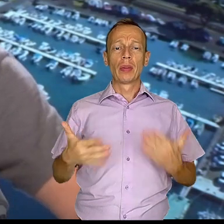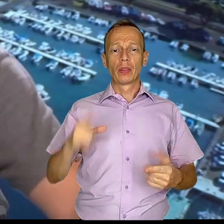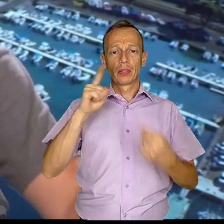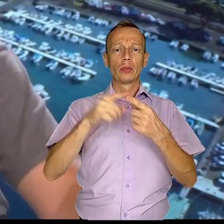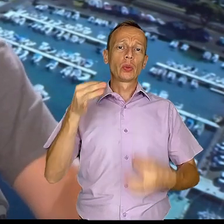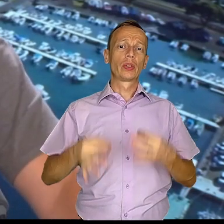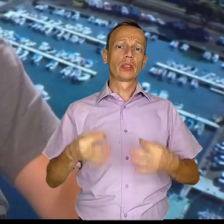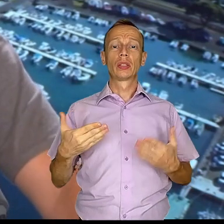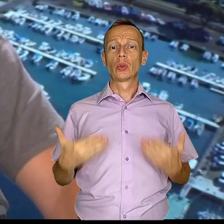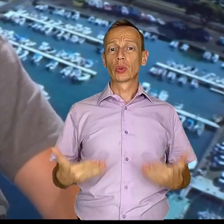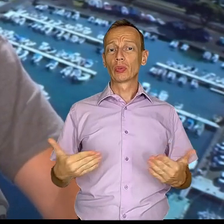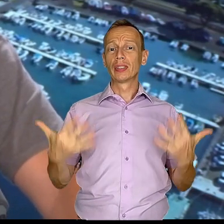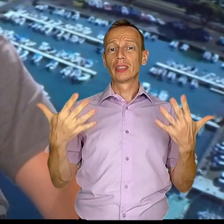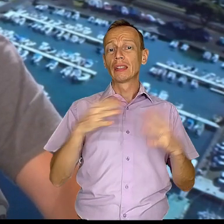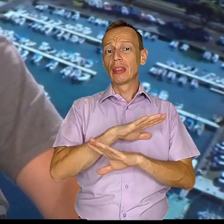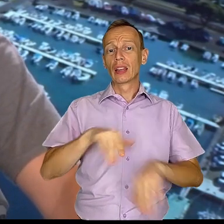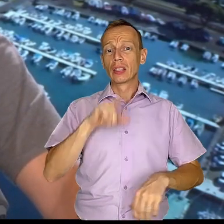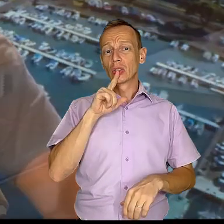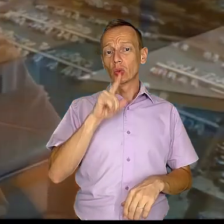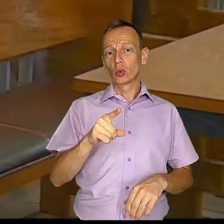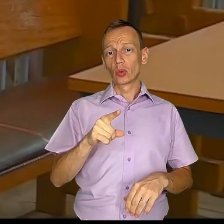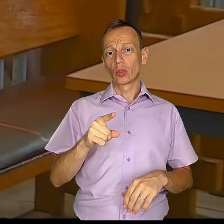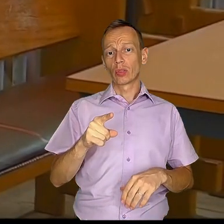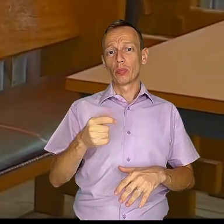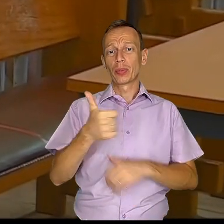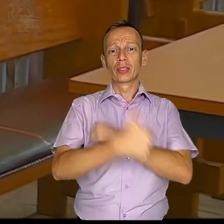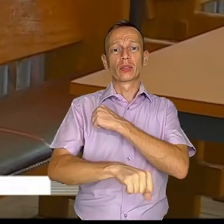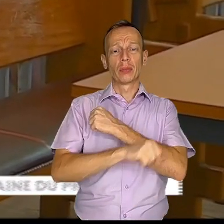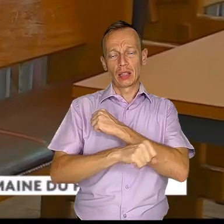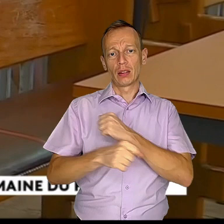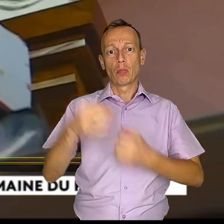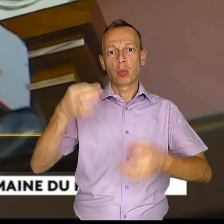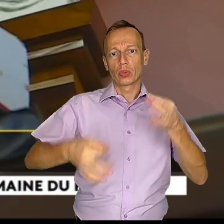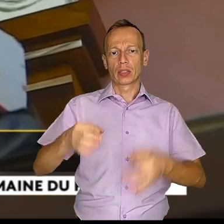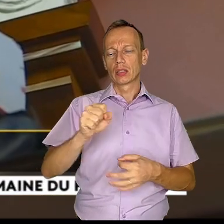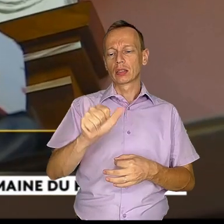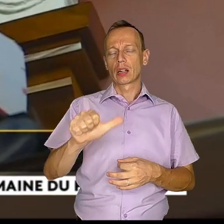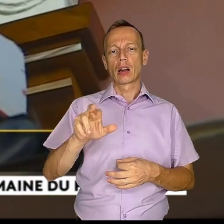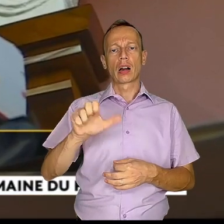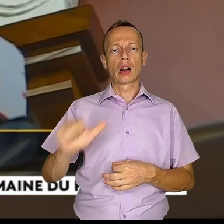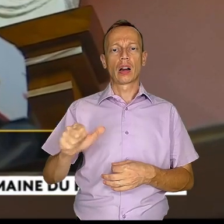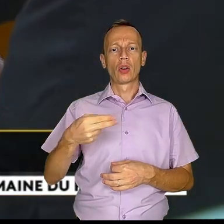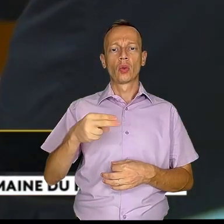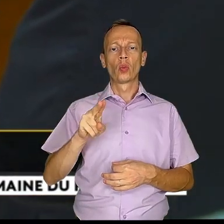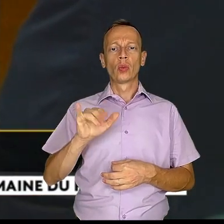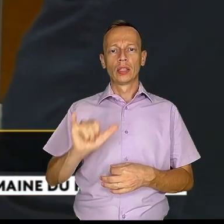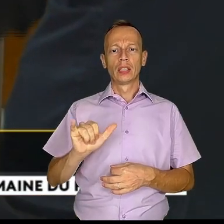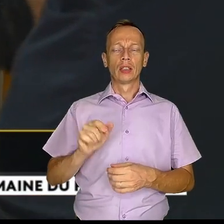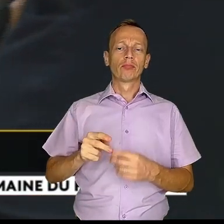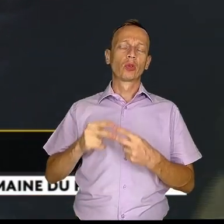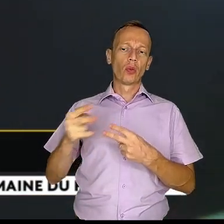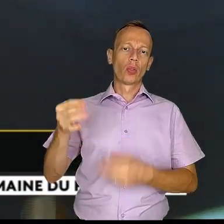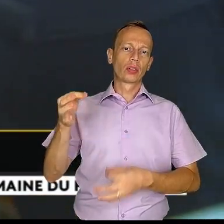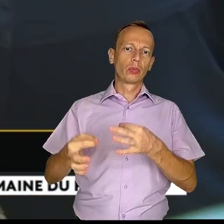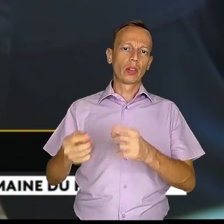chapitre judiciaire, c'est aujourd'hui que prend fin la première semaine du procès du volet international de l'affaire Saranui